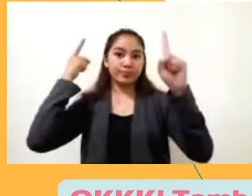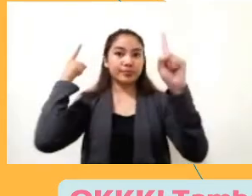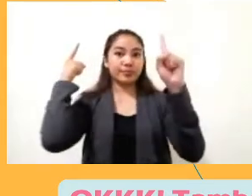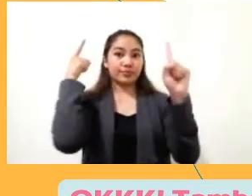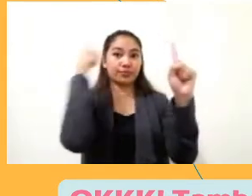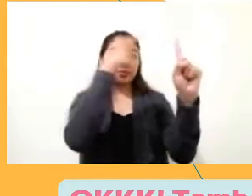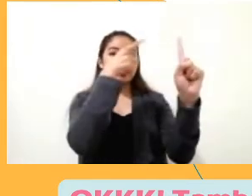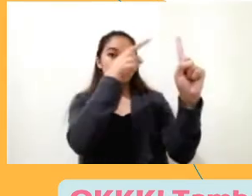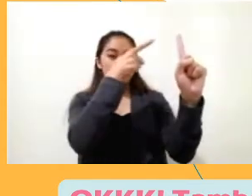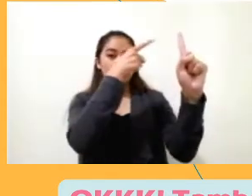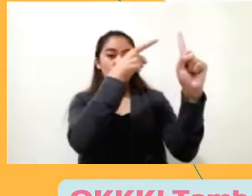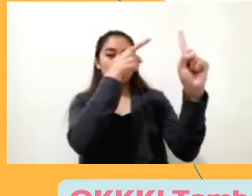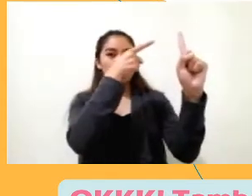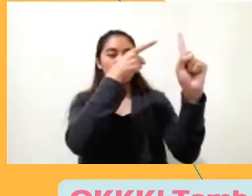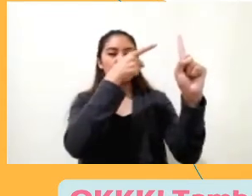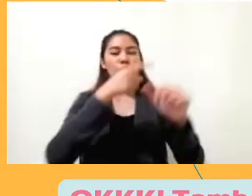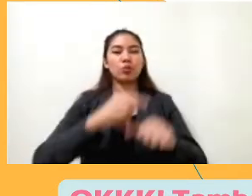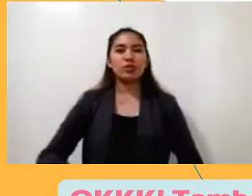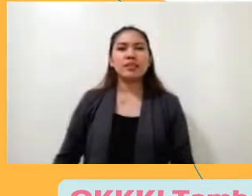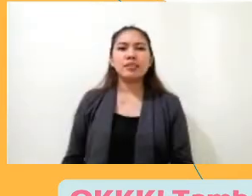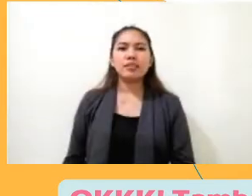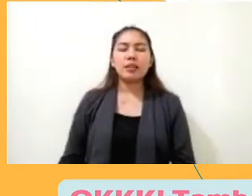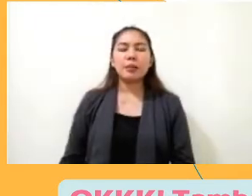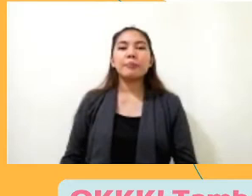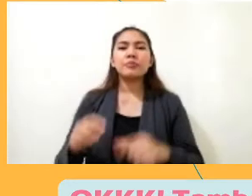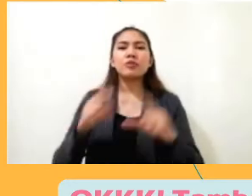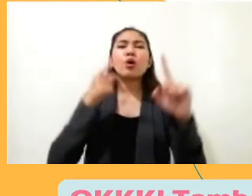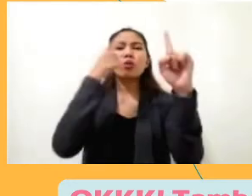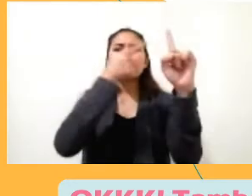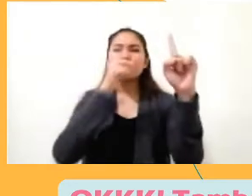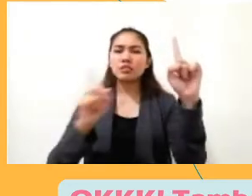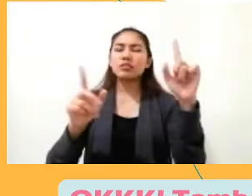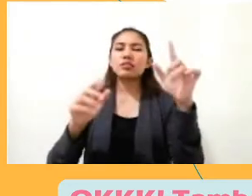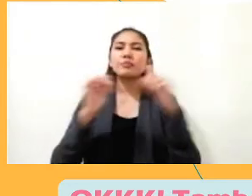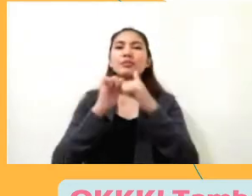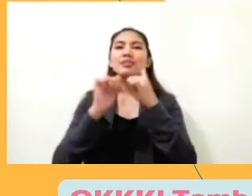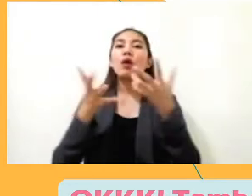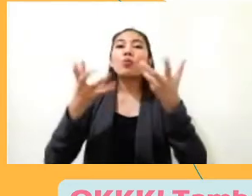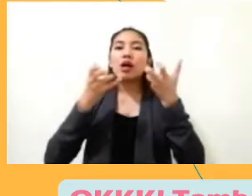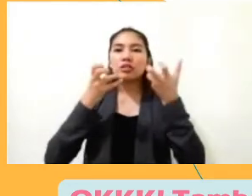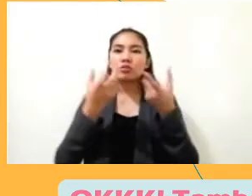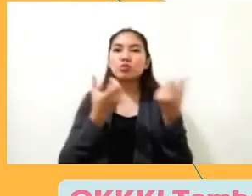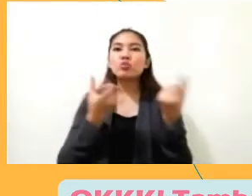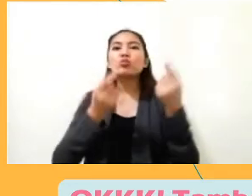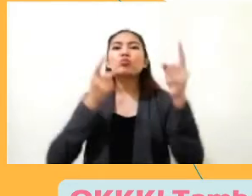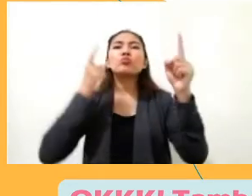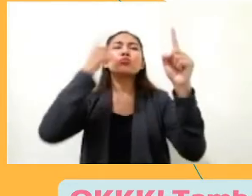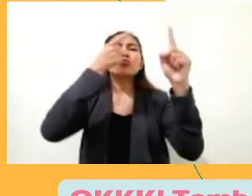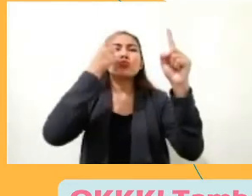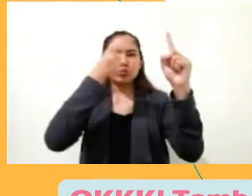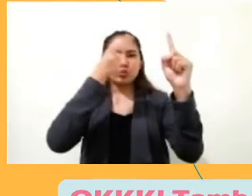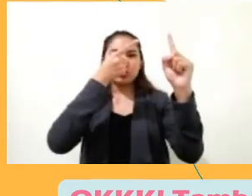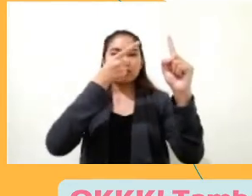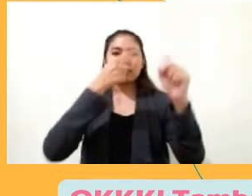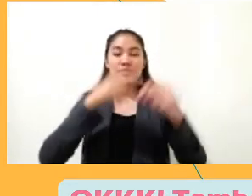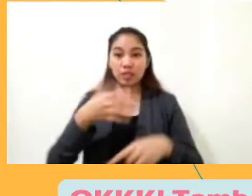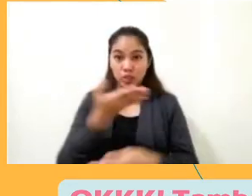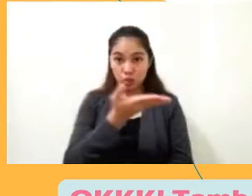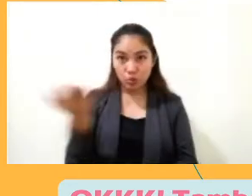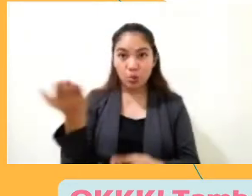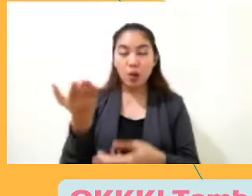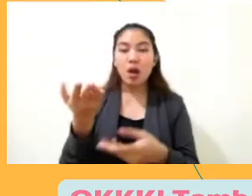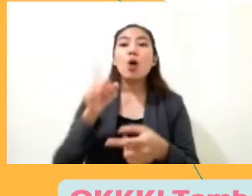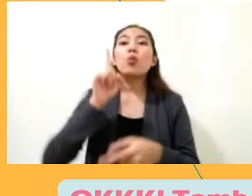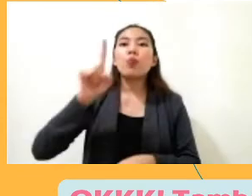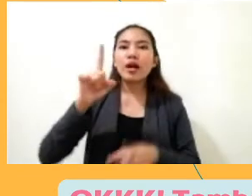Ngayon, ano yung goal ninyo? Tapos, gusto ko na gawa nyo ito ng isang sayaw